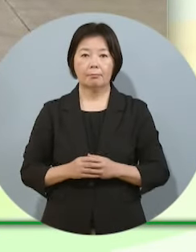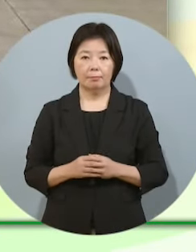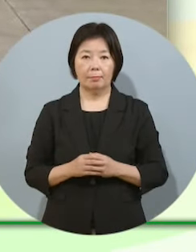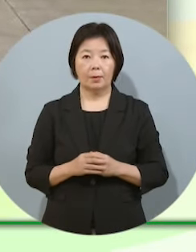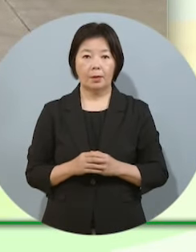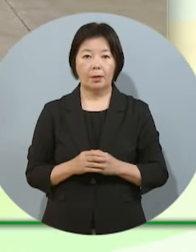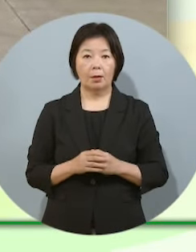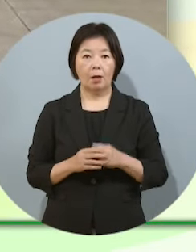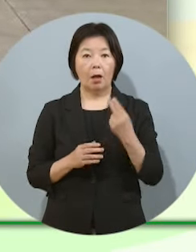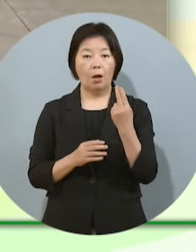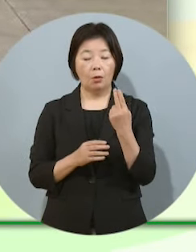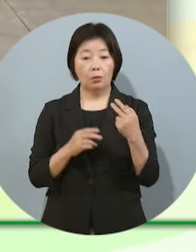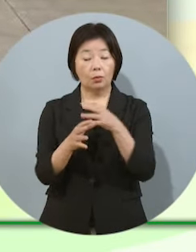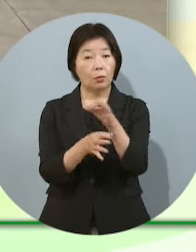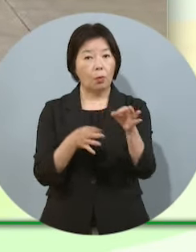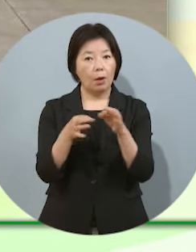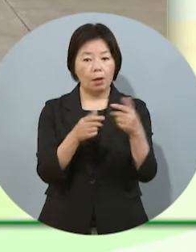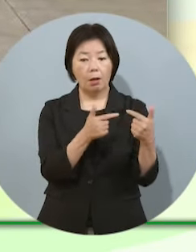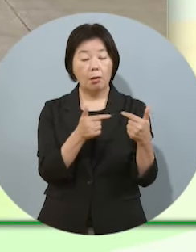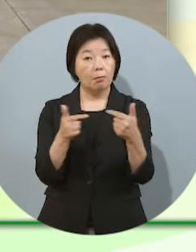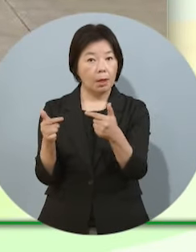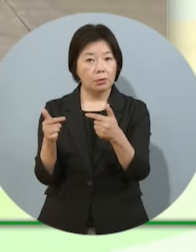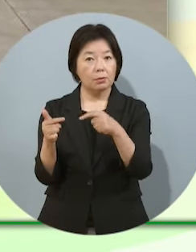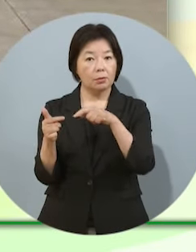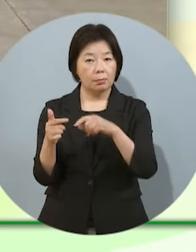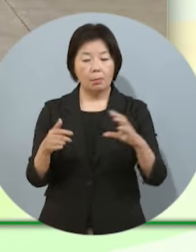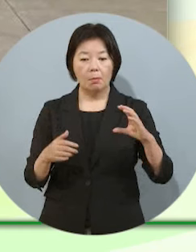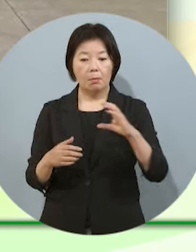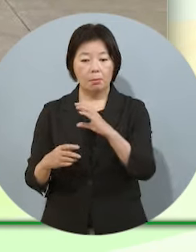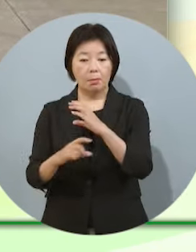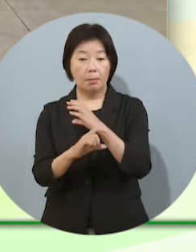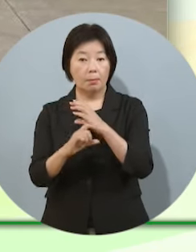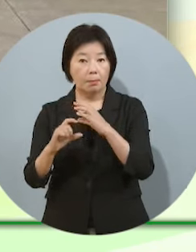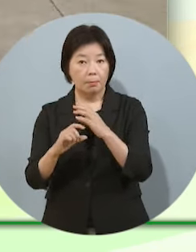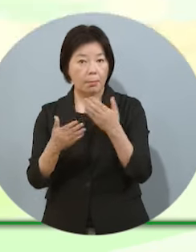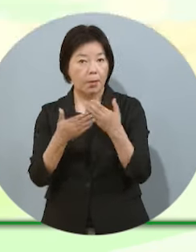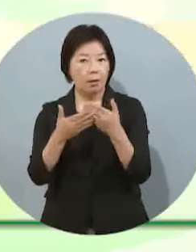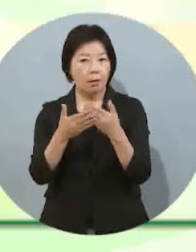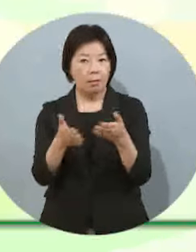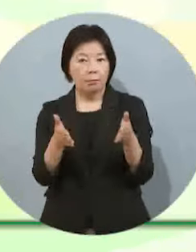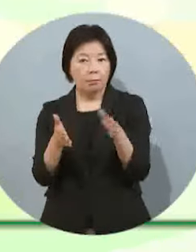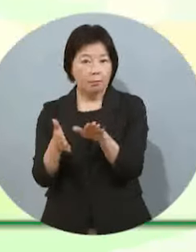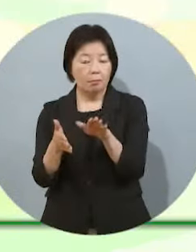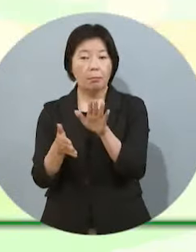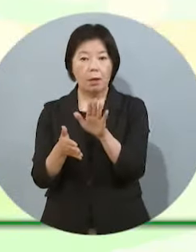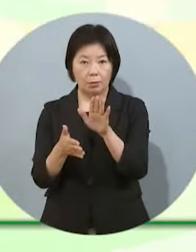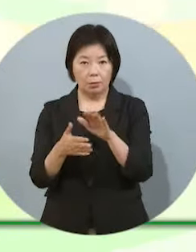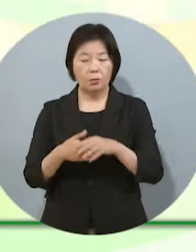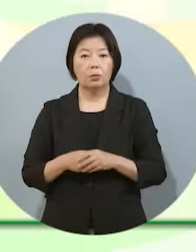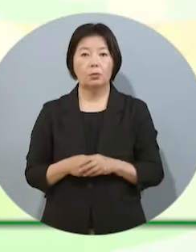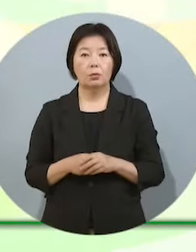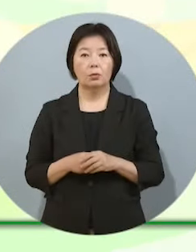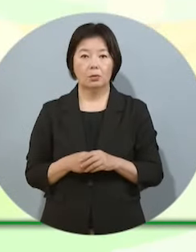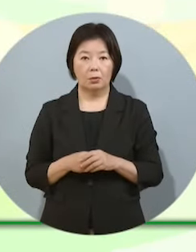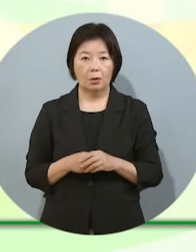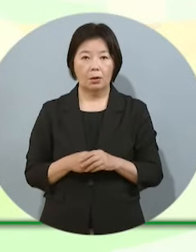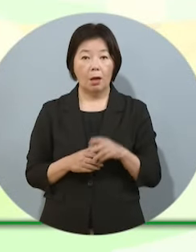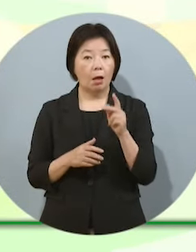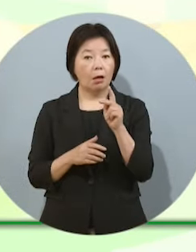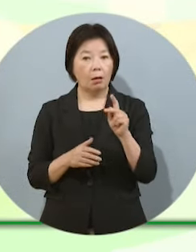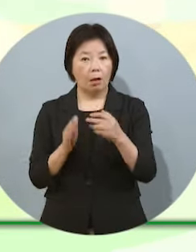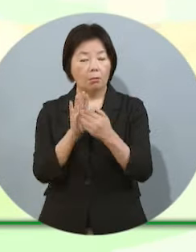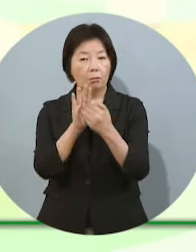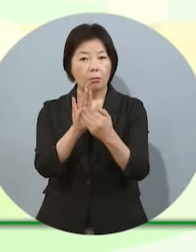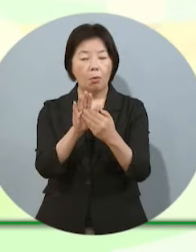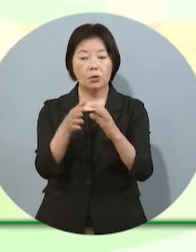都営バスの各路線ではラッピングバスの運行などを実施します。また蚊の発生